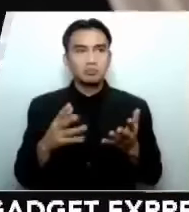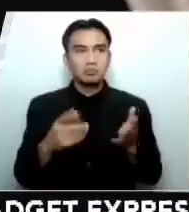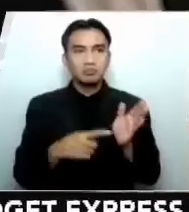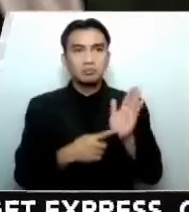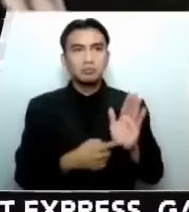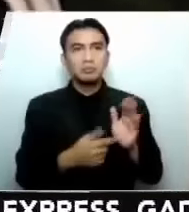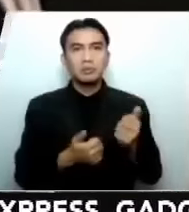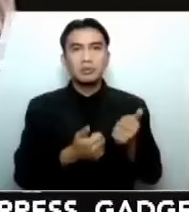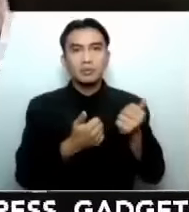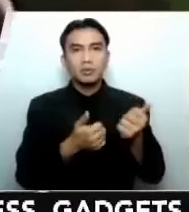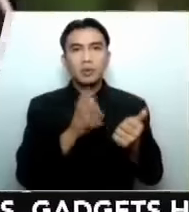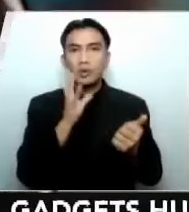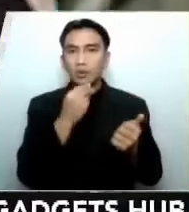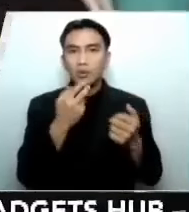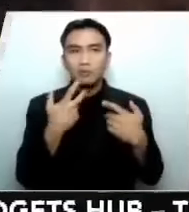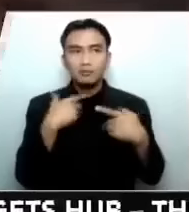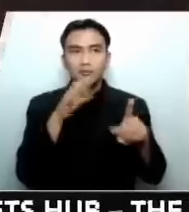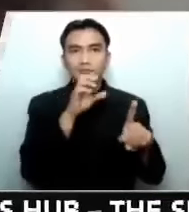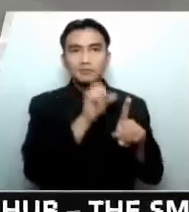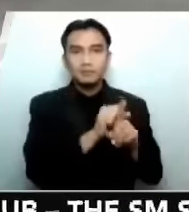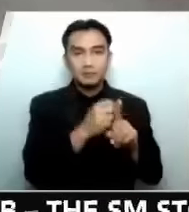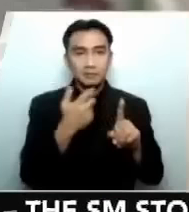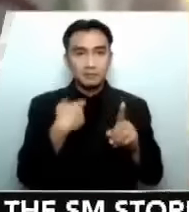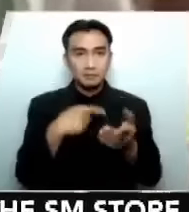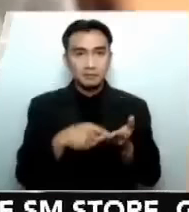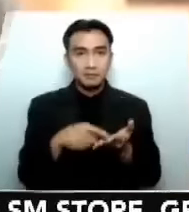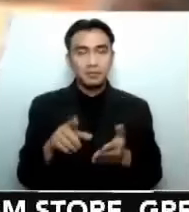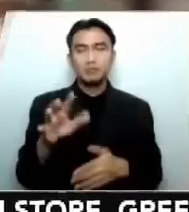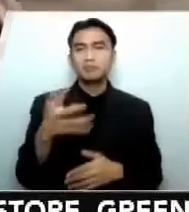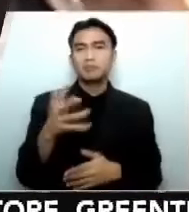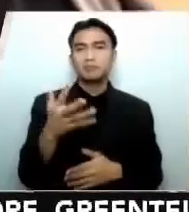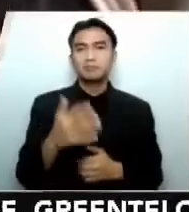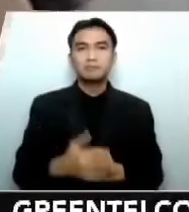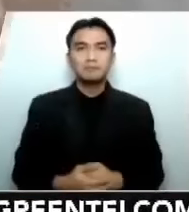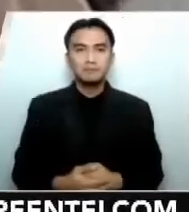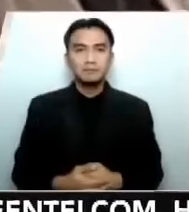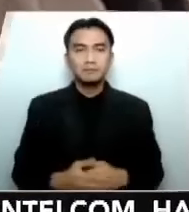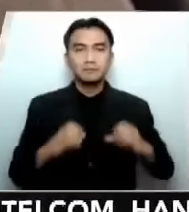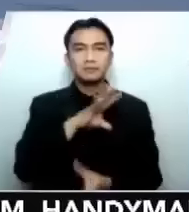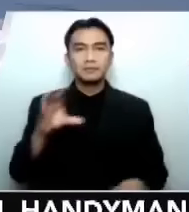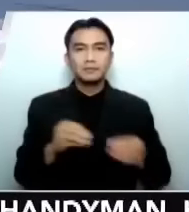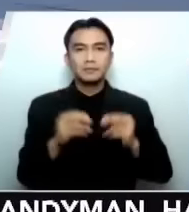Quiboloy. Salima Refran, nagbabalita para sa GMA Integrated News.